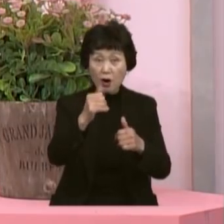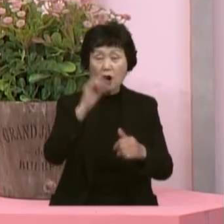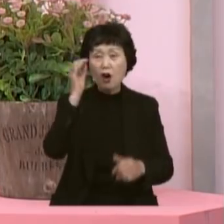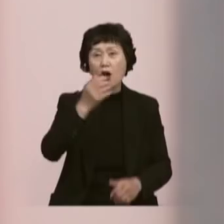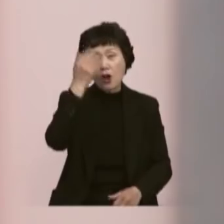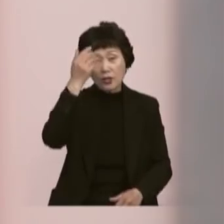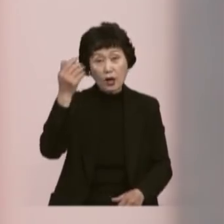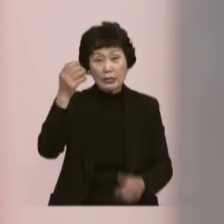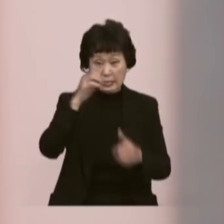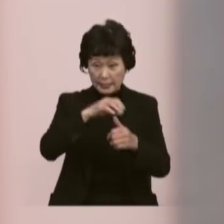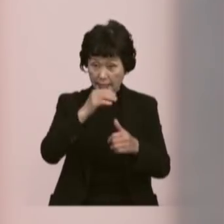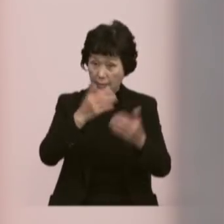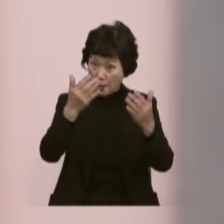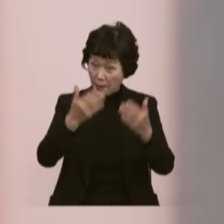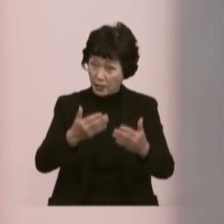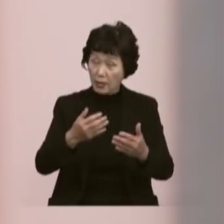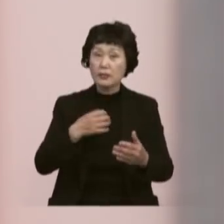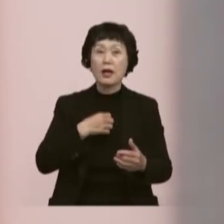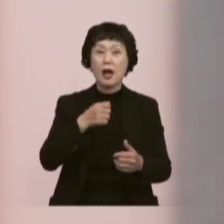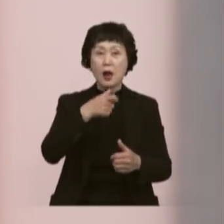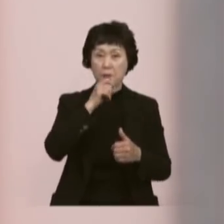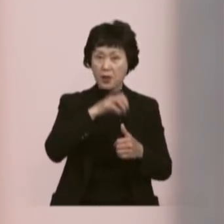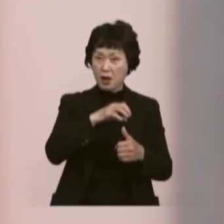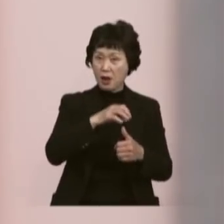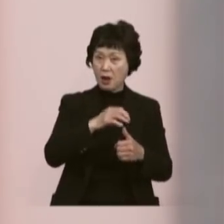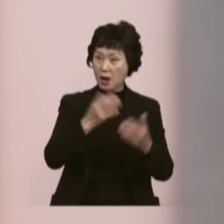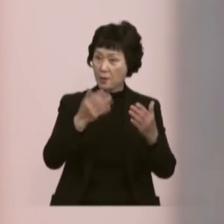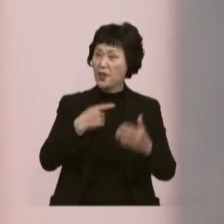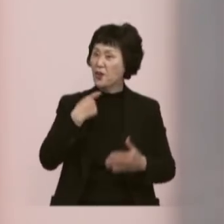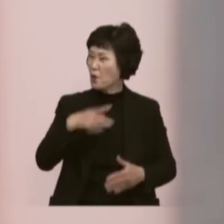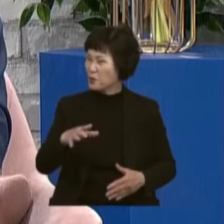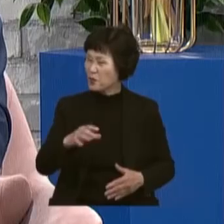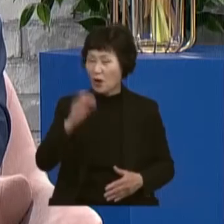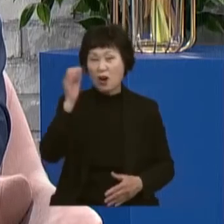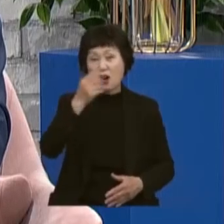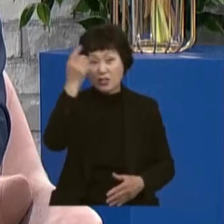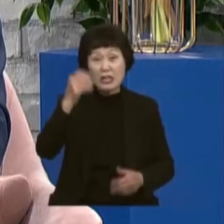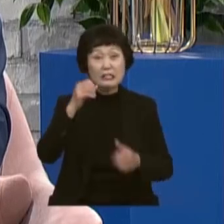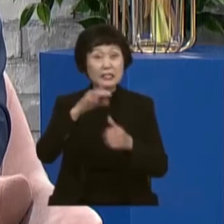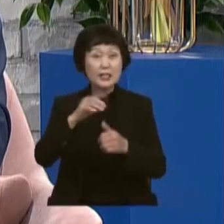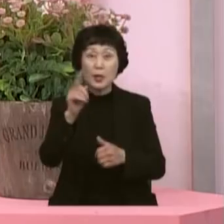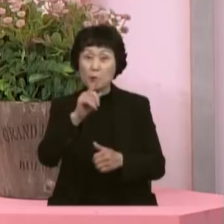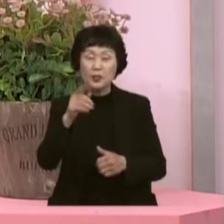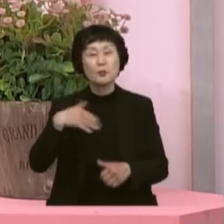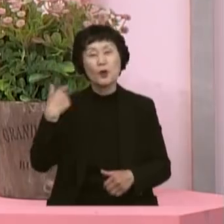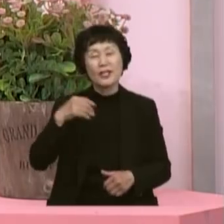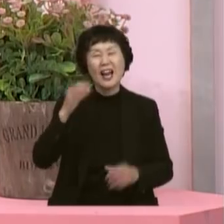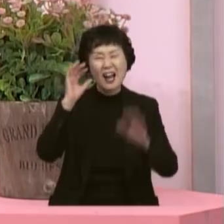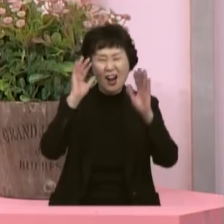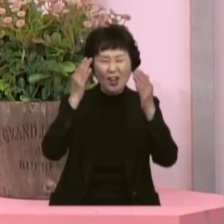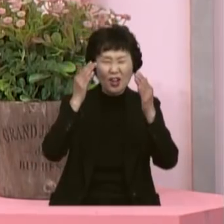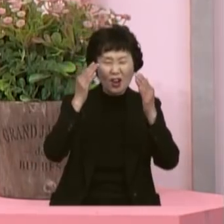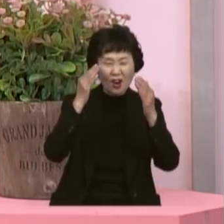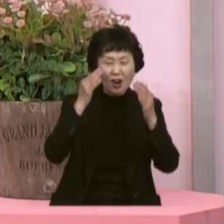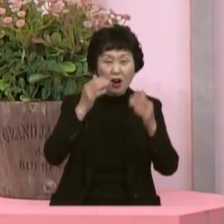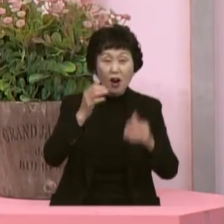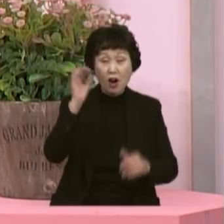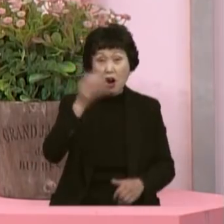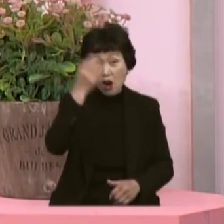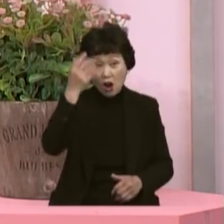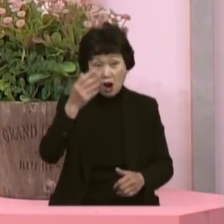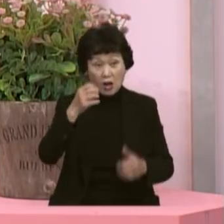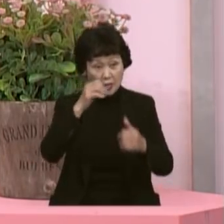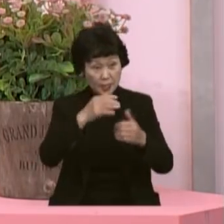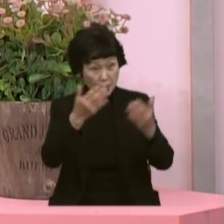뭐 난 세례도 안 받았는데 성령 세례가 뭐지? 그 제가 또 너무 착해가지고 그 어리니까 성령